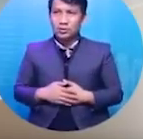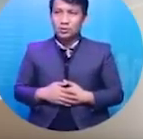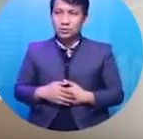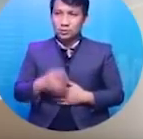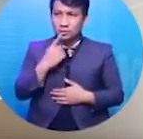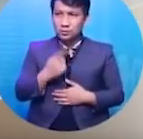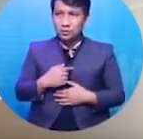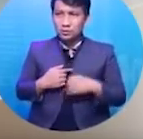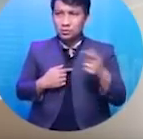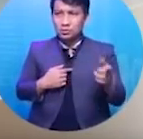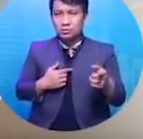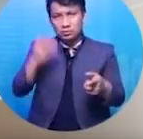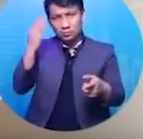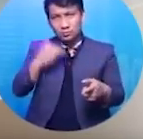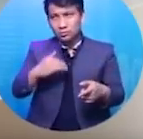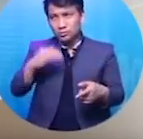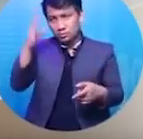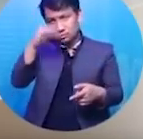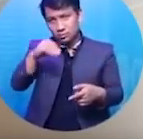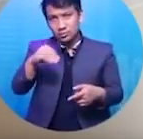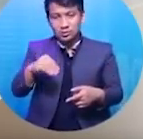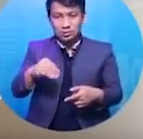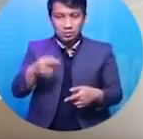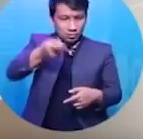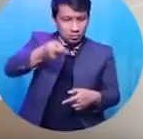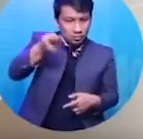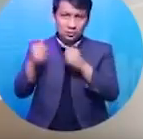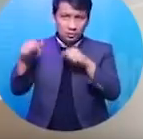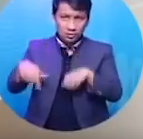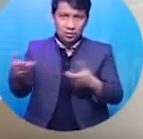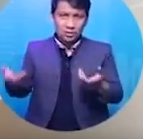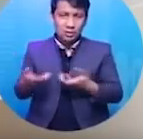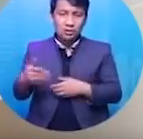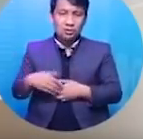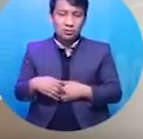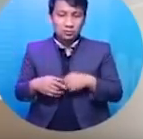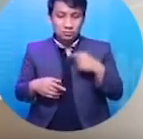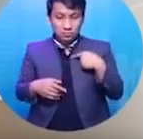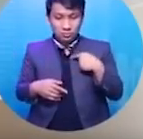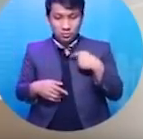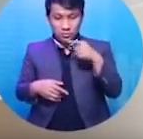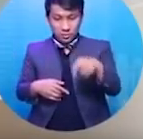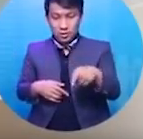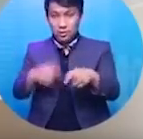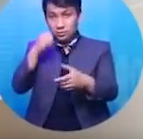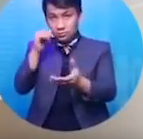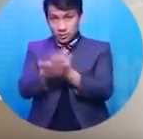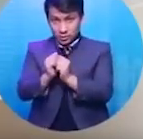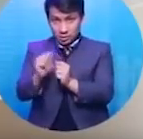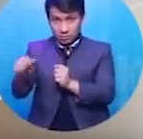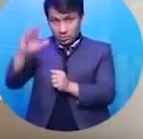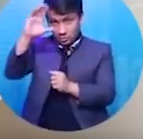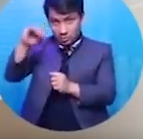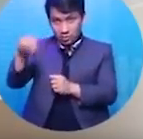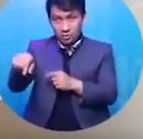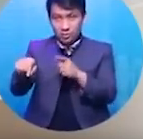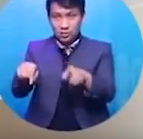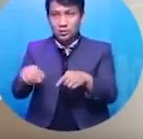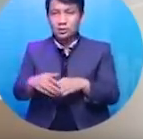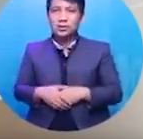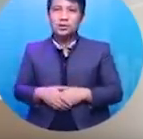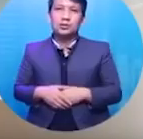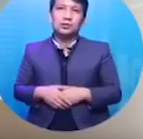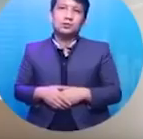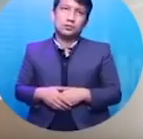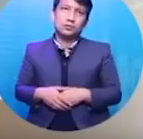misis ko. Tapos yung lalaki ngiti-ngiti lang. Sino bang hindi magagalit? Nahuli mo si misis kasama-sama tong lalaki? Hindi, galing po sila sa